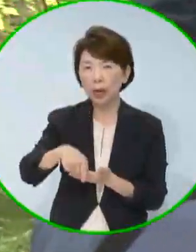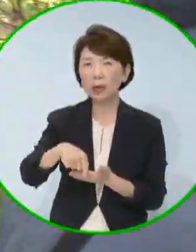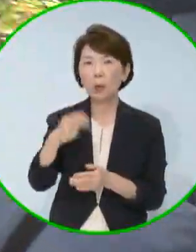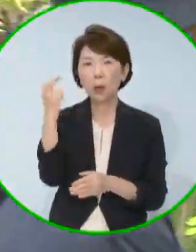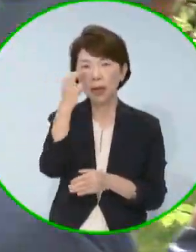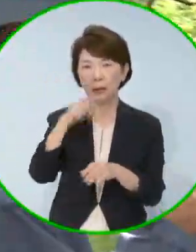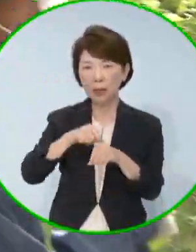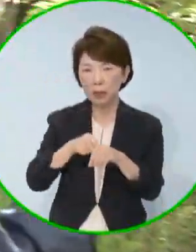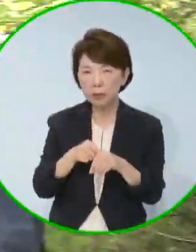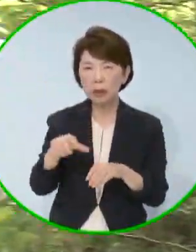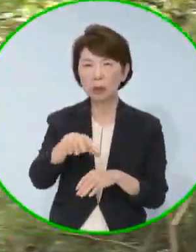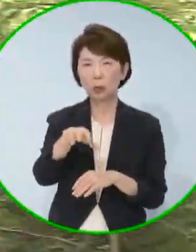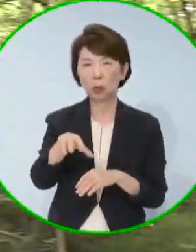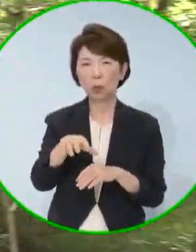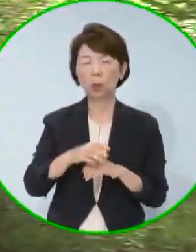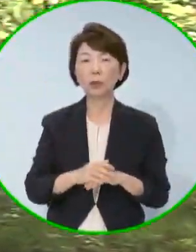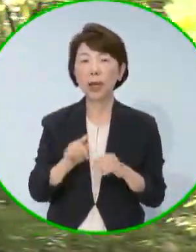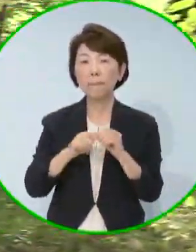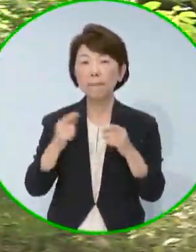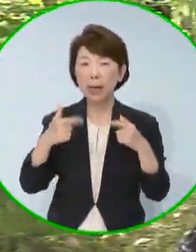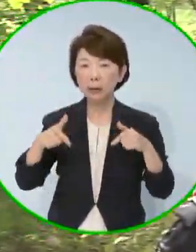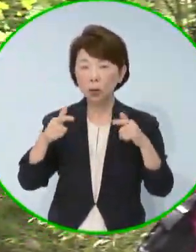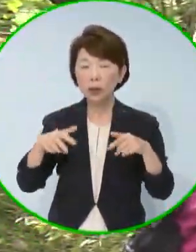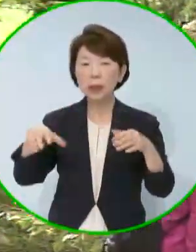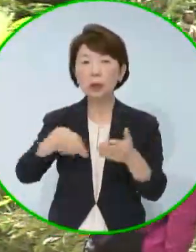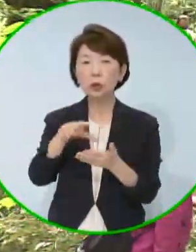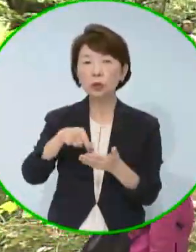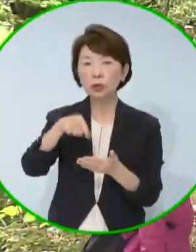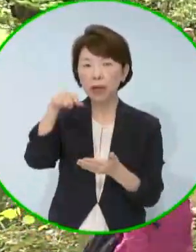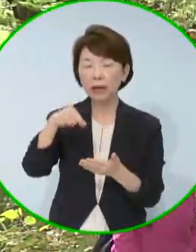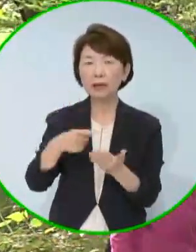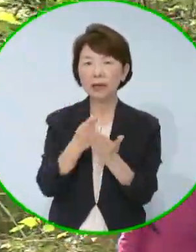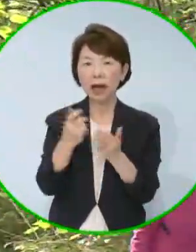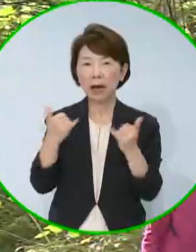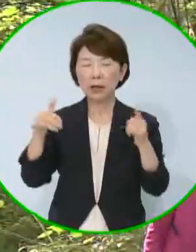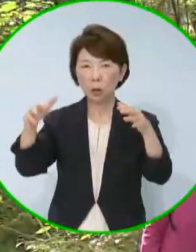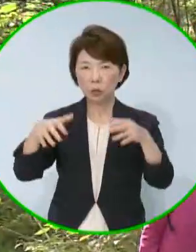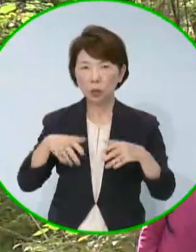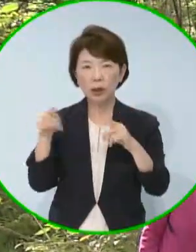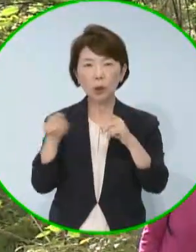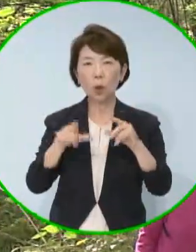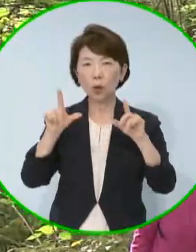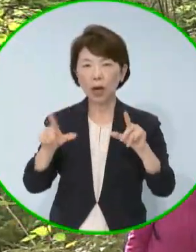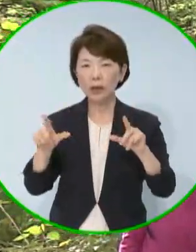が厳重な地域です。毎年この時期に抽選で参加者を募